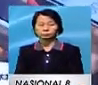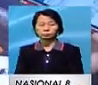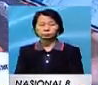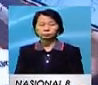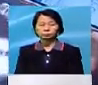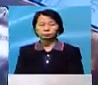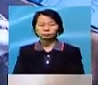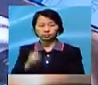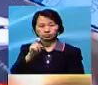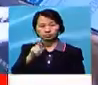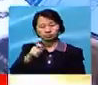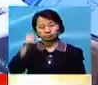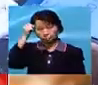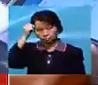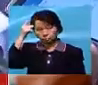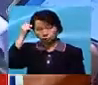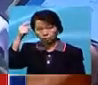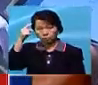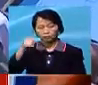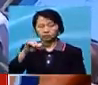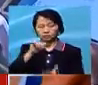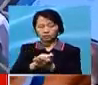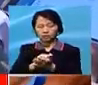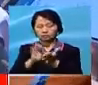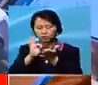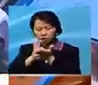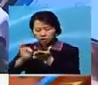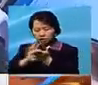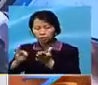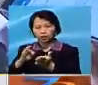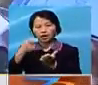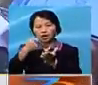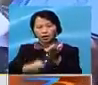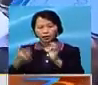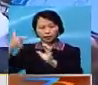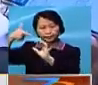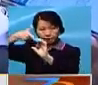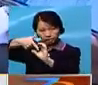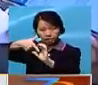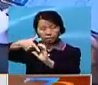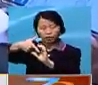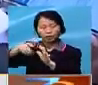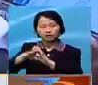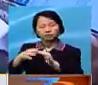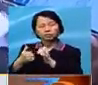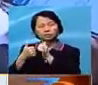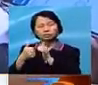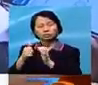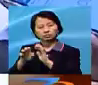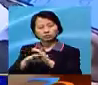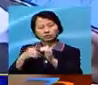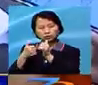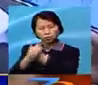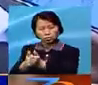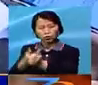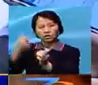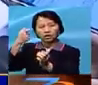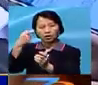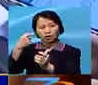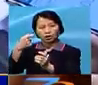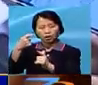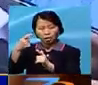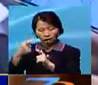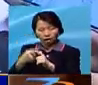Nak kena faham bahawa pengiraan harga minyak ini ialah berdasarkan harga bulan